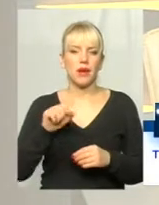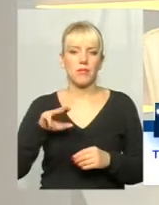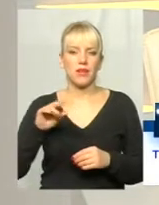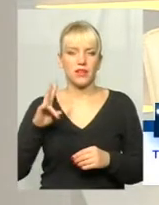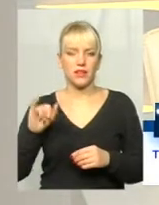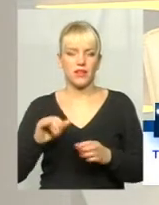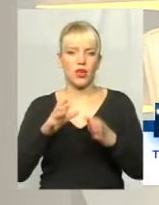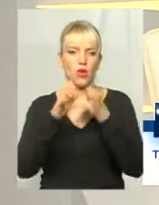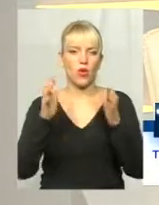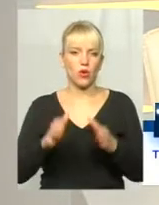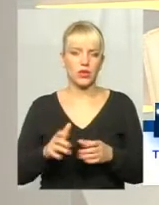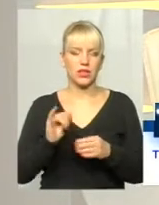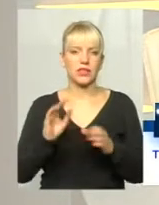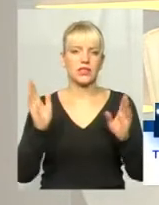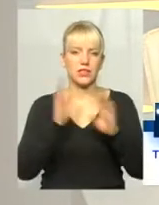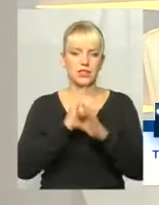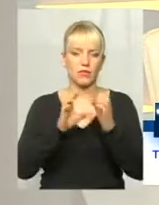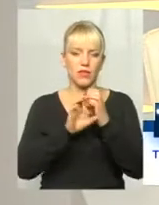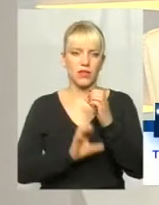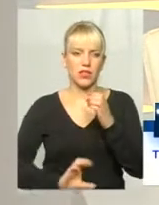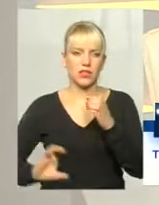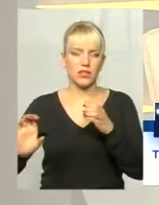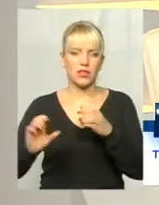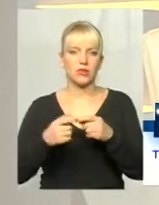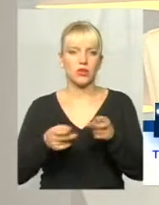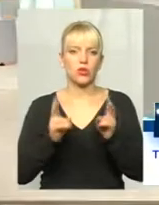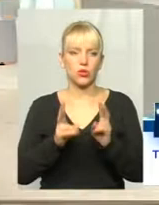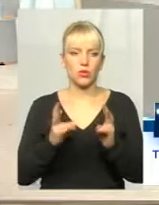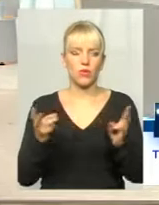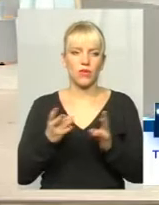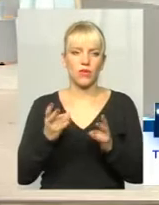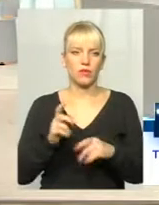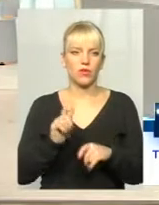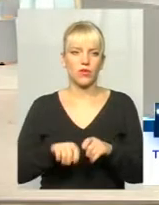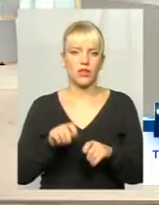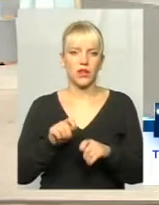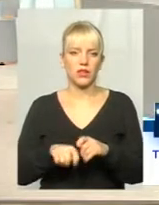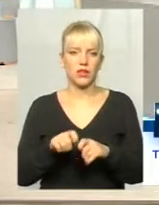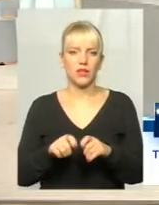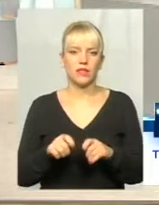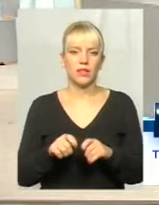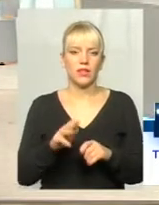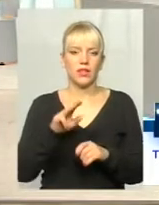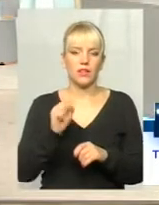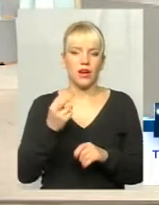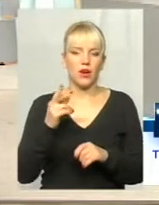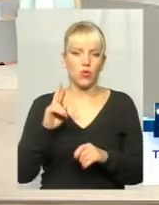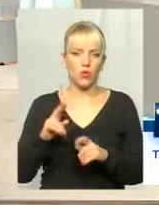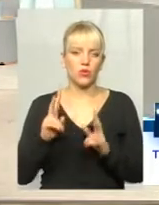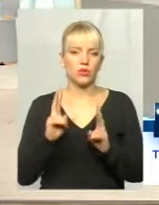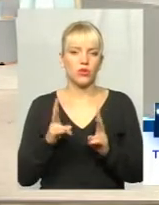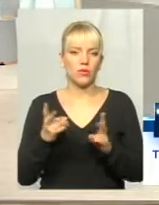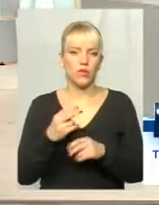з димовентиляційними каналами. Хто має перевіряти тягу? Хто це має робити?